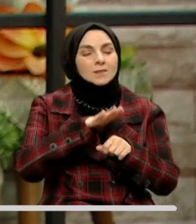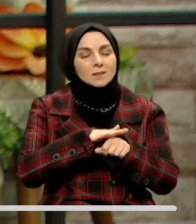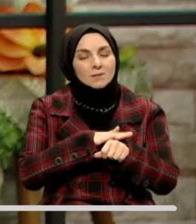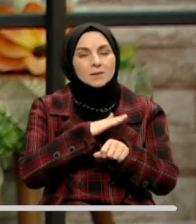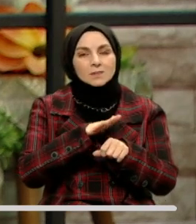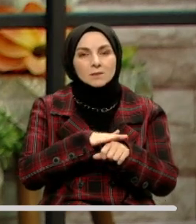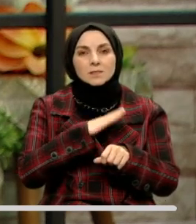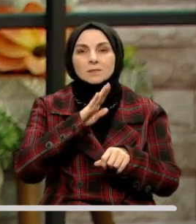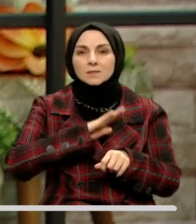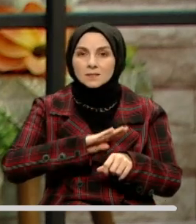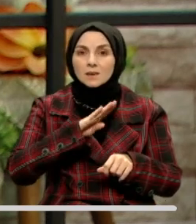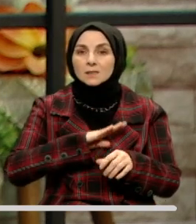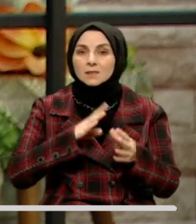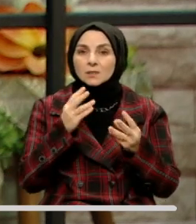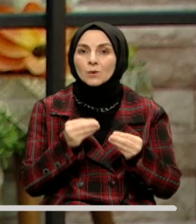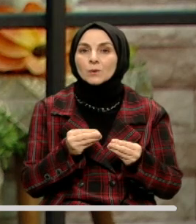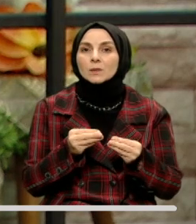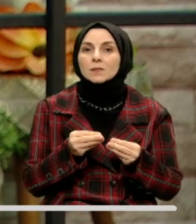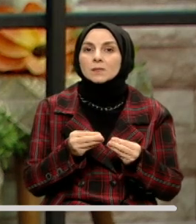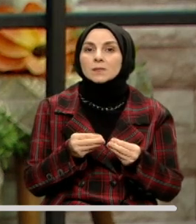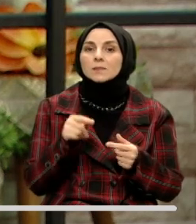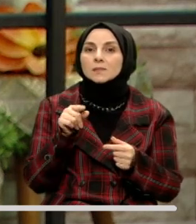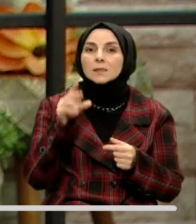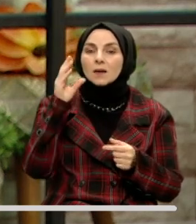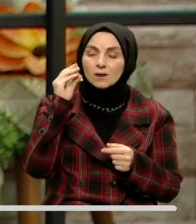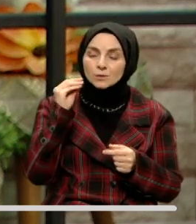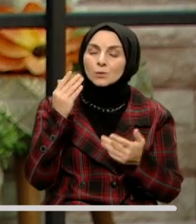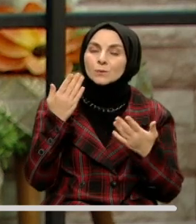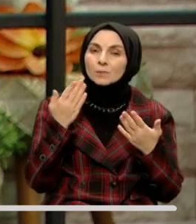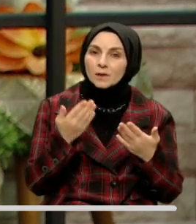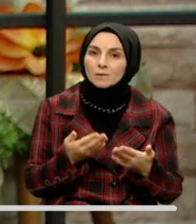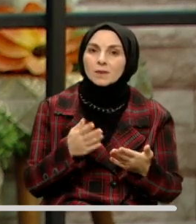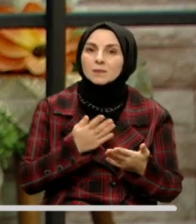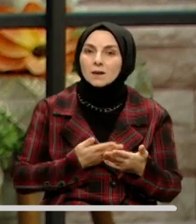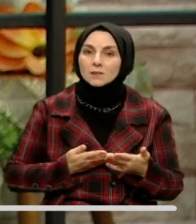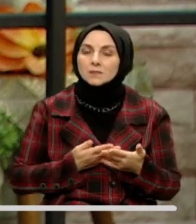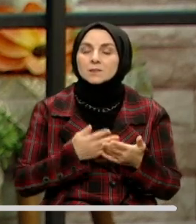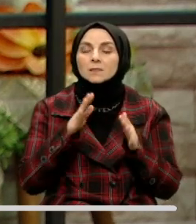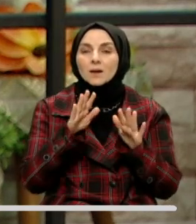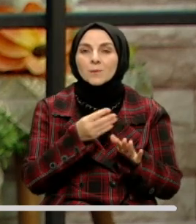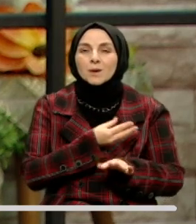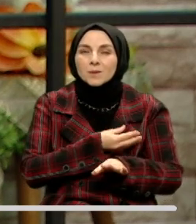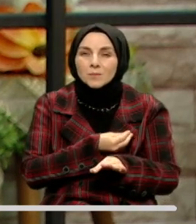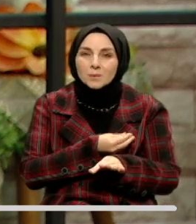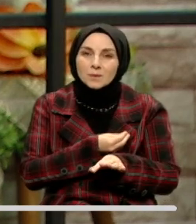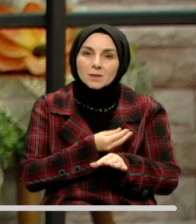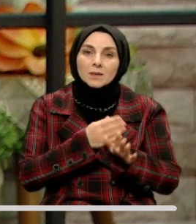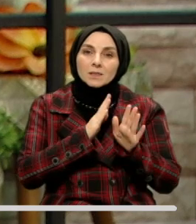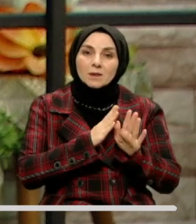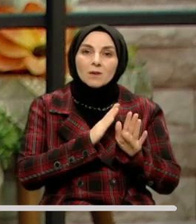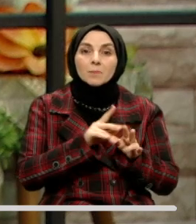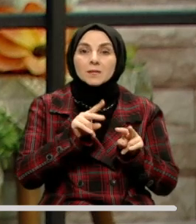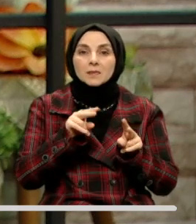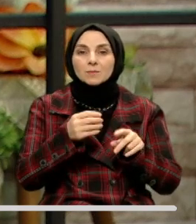evet boğazına süt kaçtı. Seni anlıyorum. Yani duygunun adını koymak,